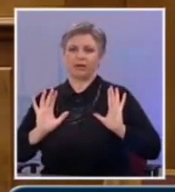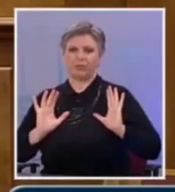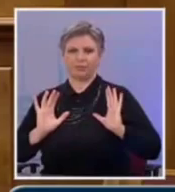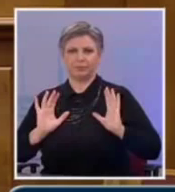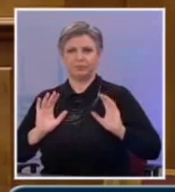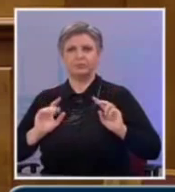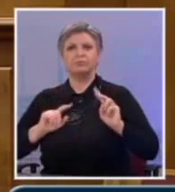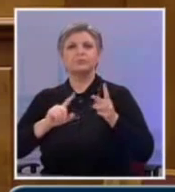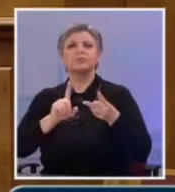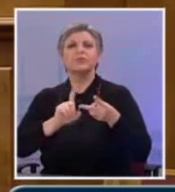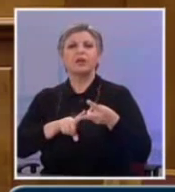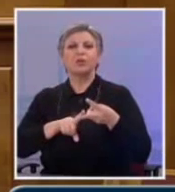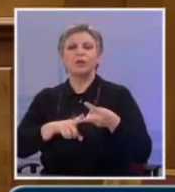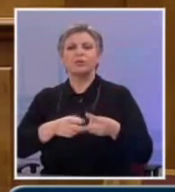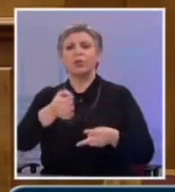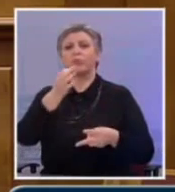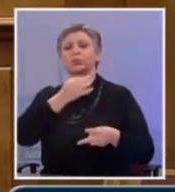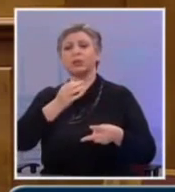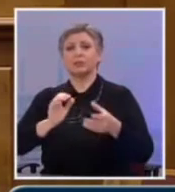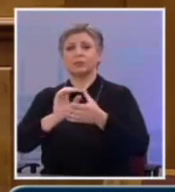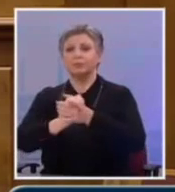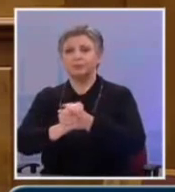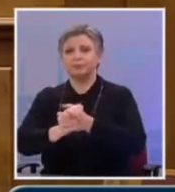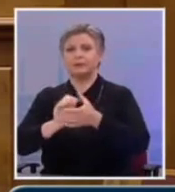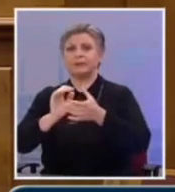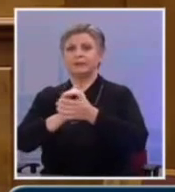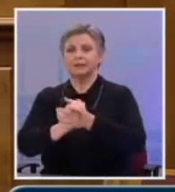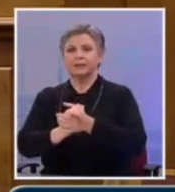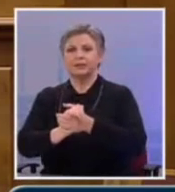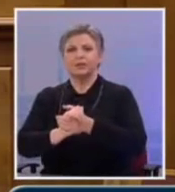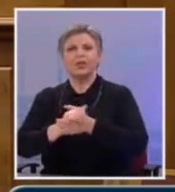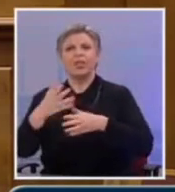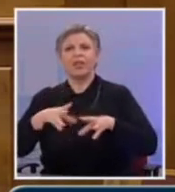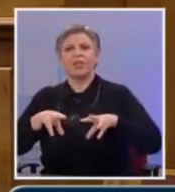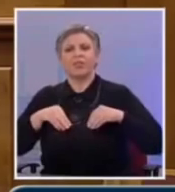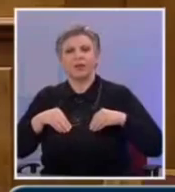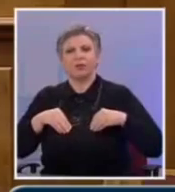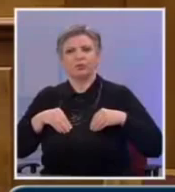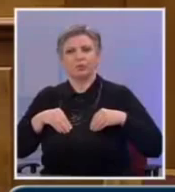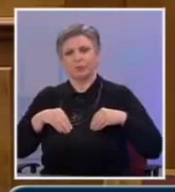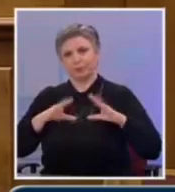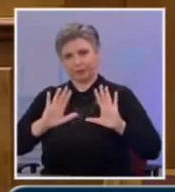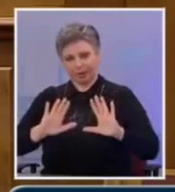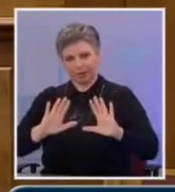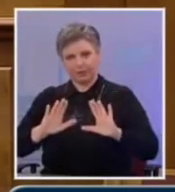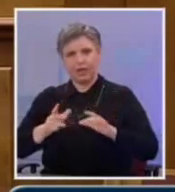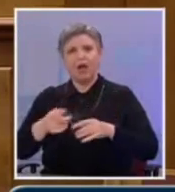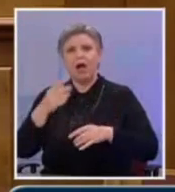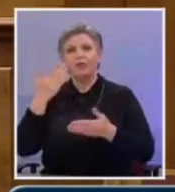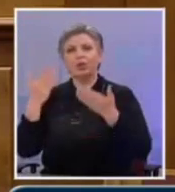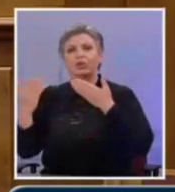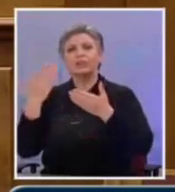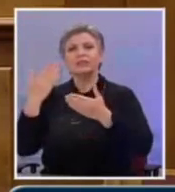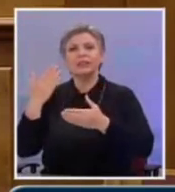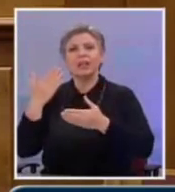υπόθεση της συναίνεσης. Προσέξτε άλλο πράγμα είναι η συνεννόηση, ο πολιτικός πολιτισμός που έχετε